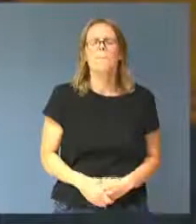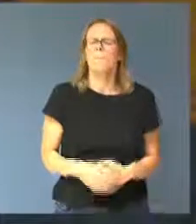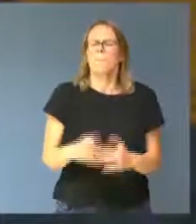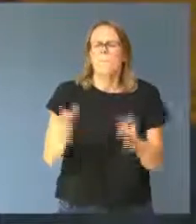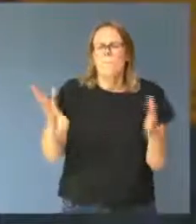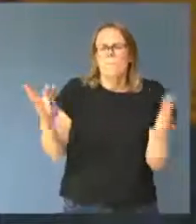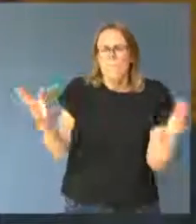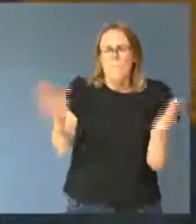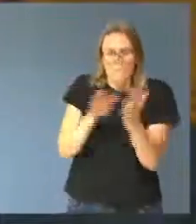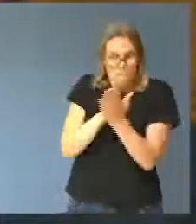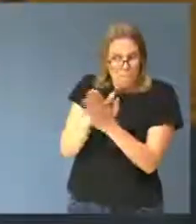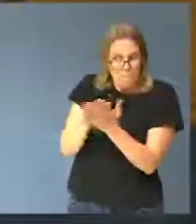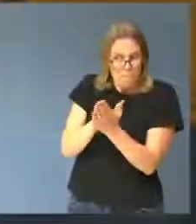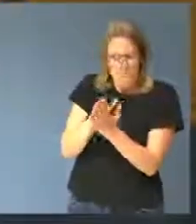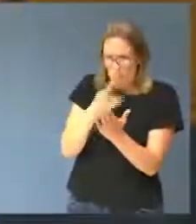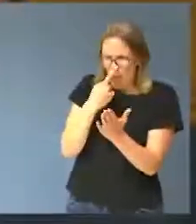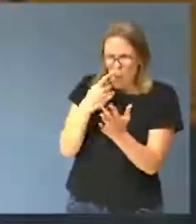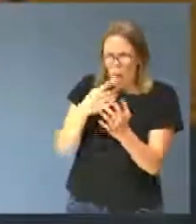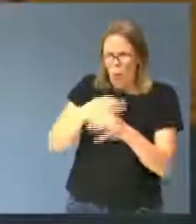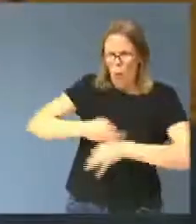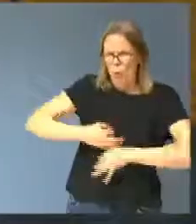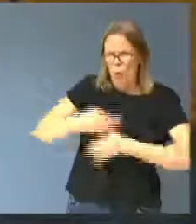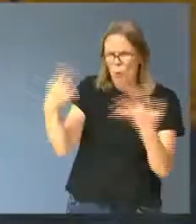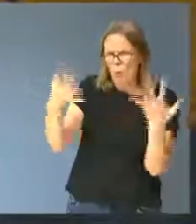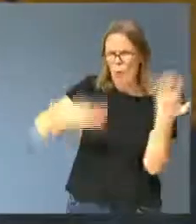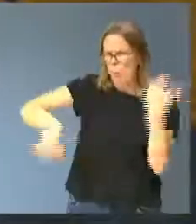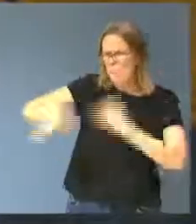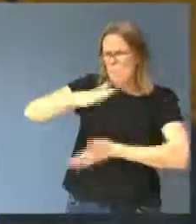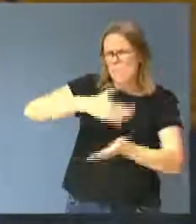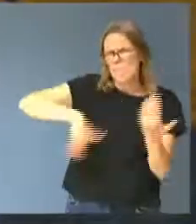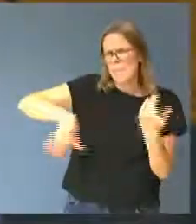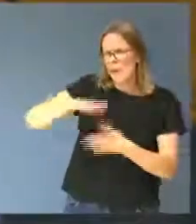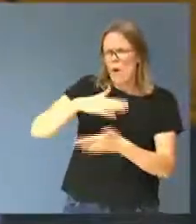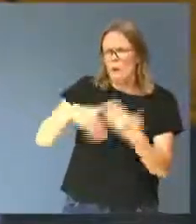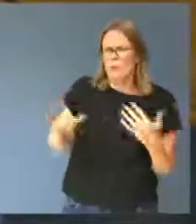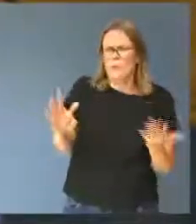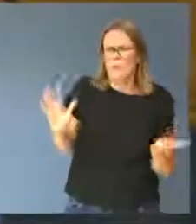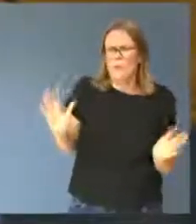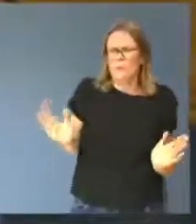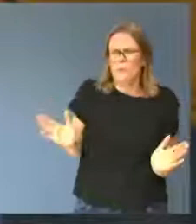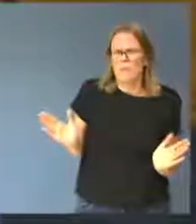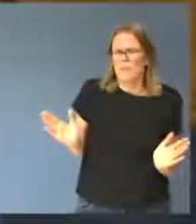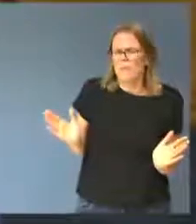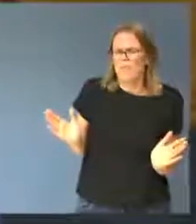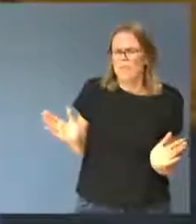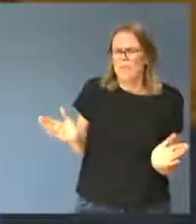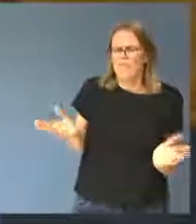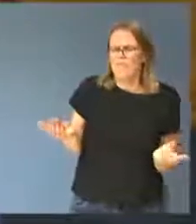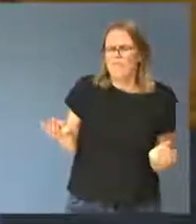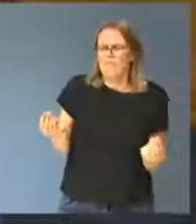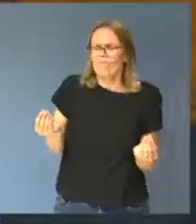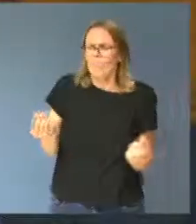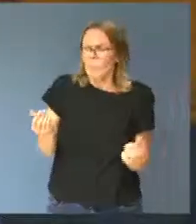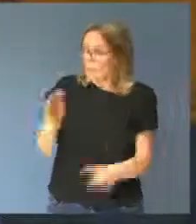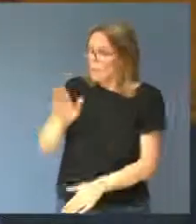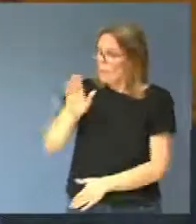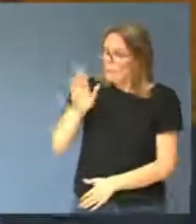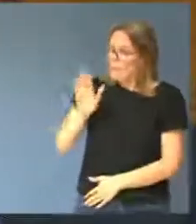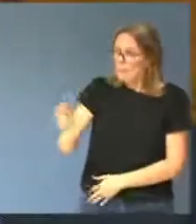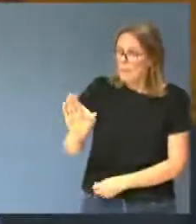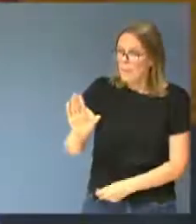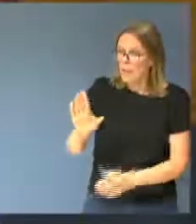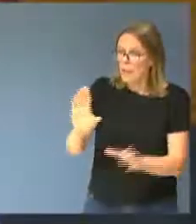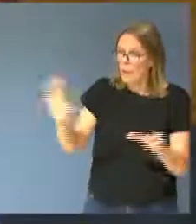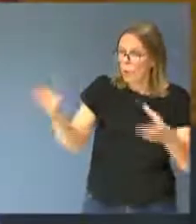mélangez, je me permets de vous dire que vous mélangez un peu tout. Franchement, mais c'est propre à votre parti politique et même